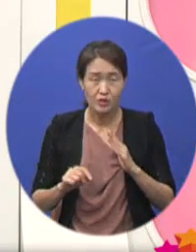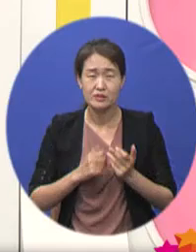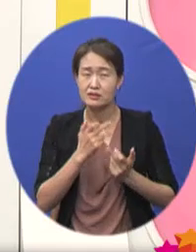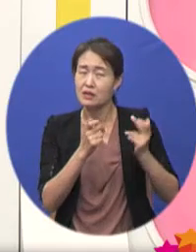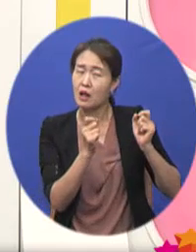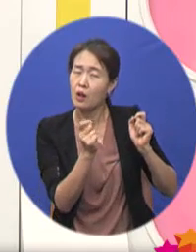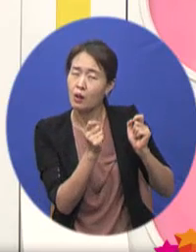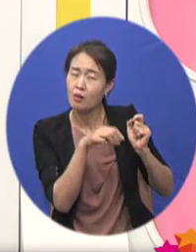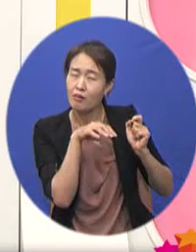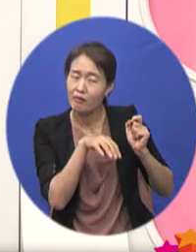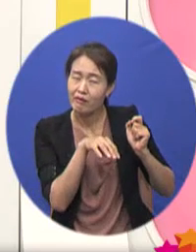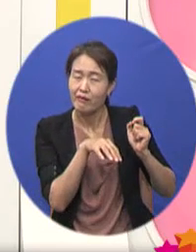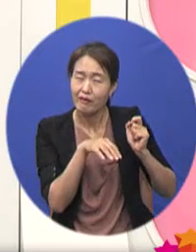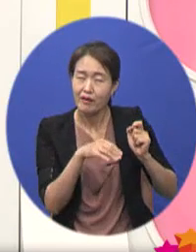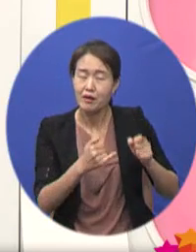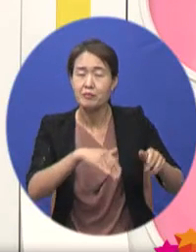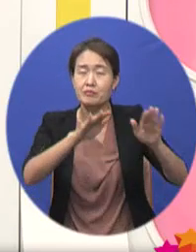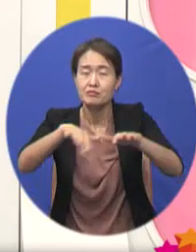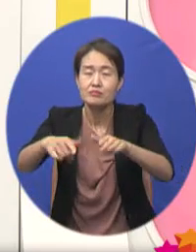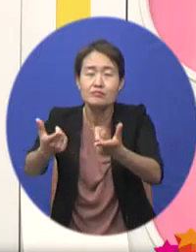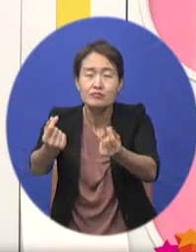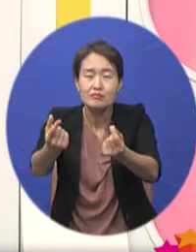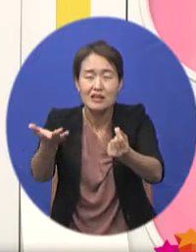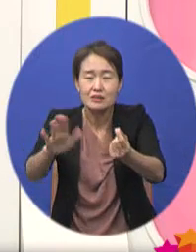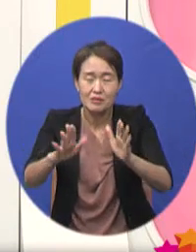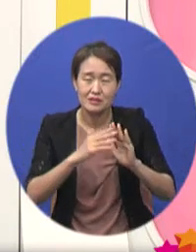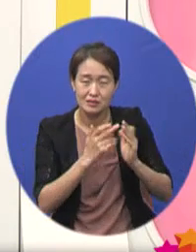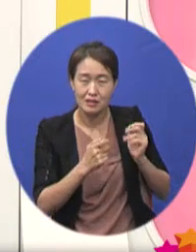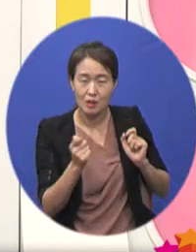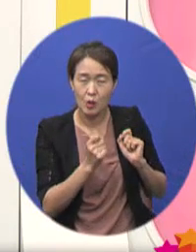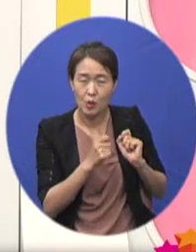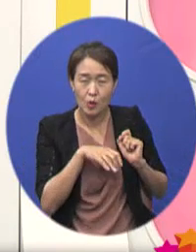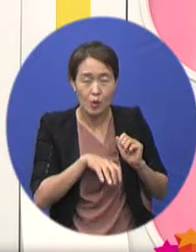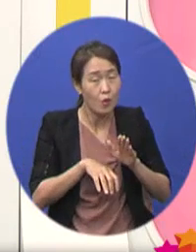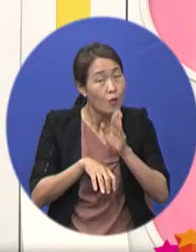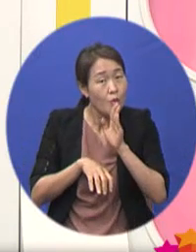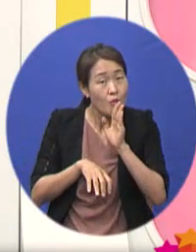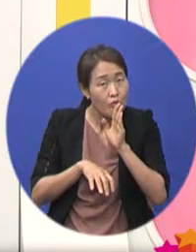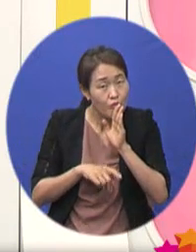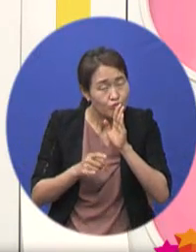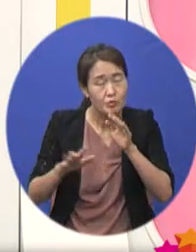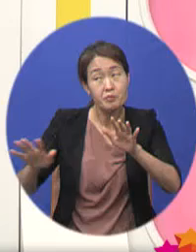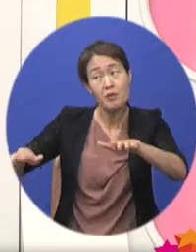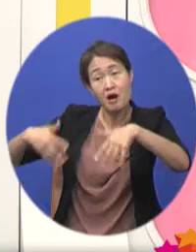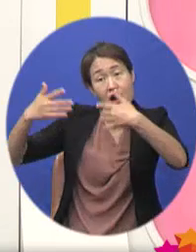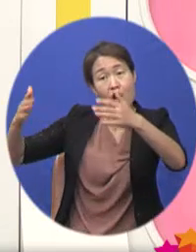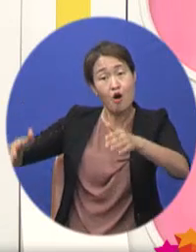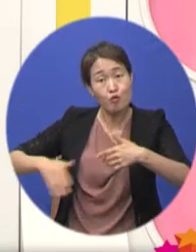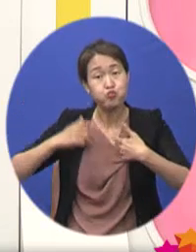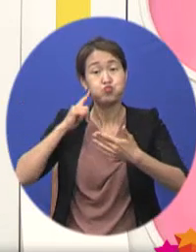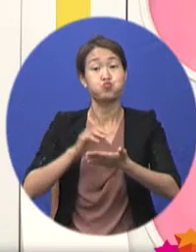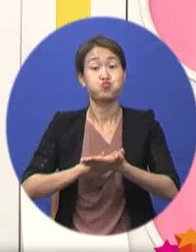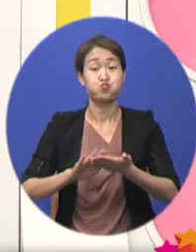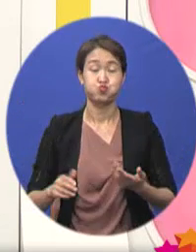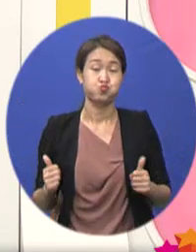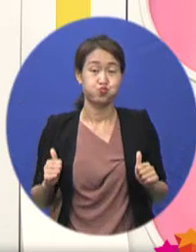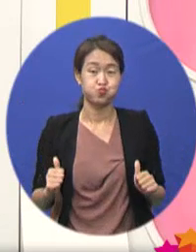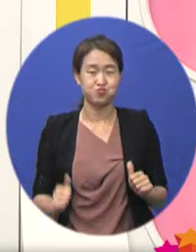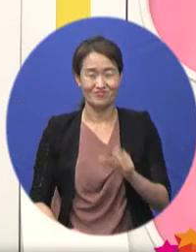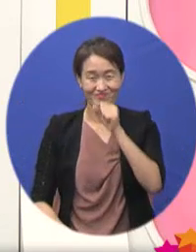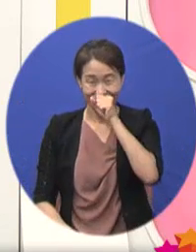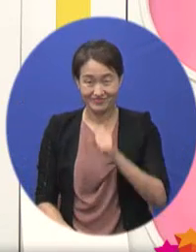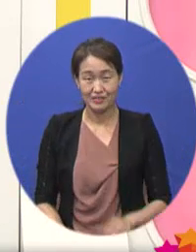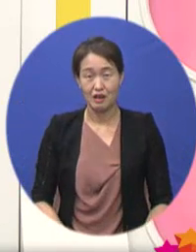산하고 근접해 있는 곳 해운대지만 산하고 근접해 예. 있는 곳이라가 예. 좀 바람이 좀 시원한 오. 편이에요. 아, 예,